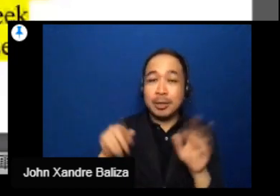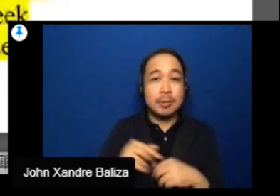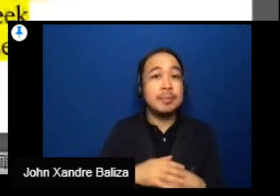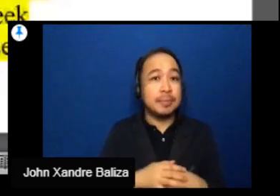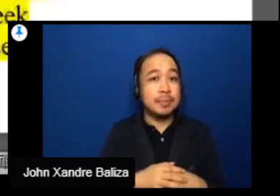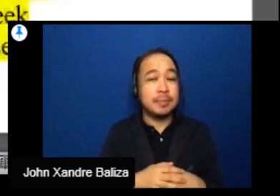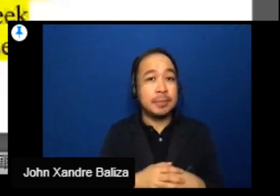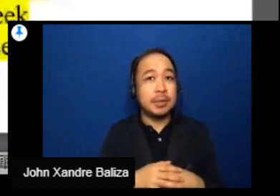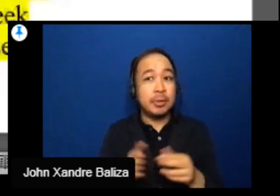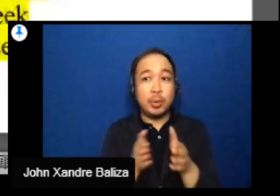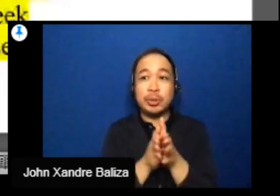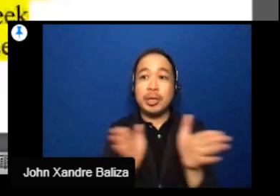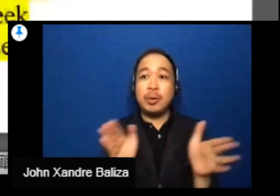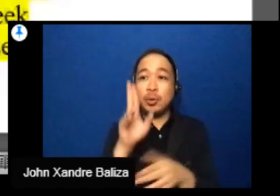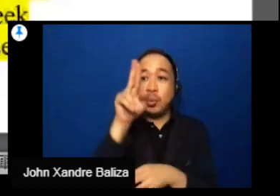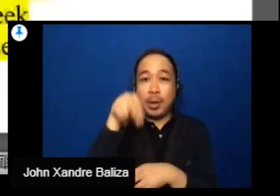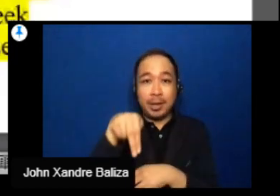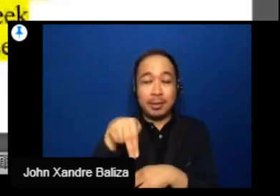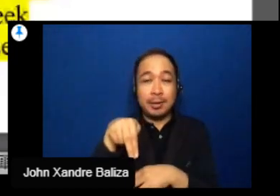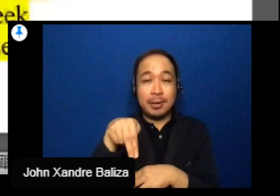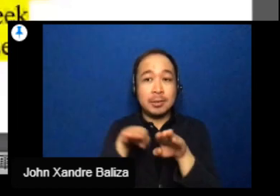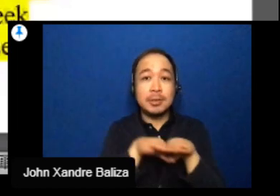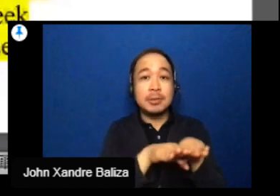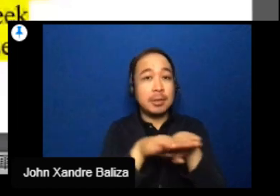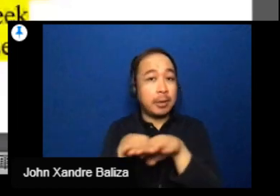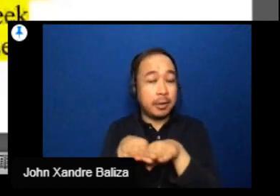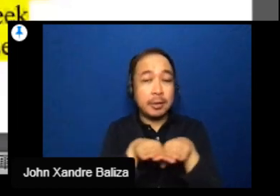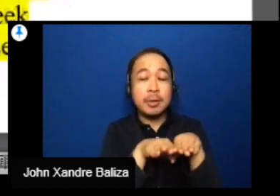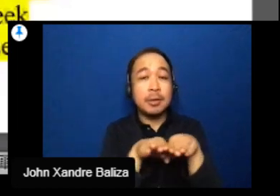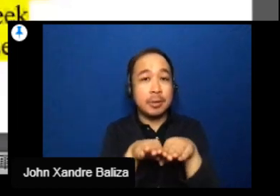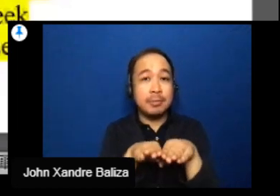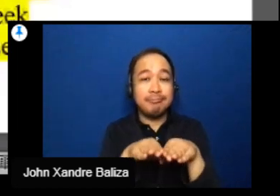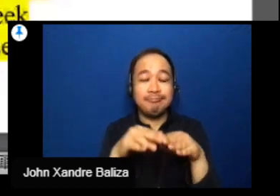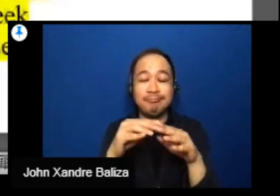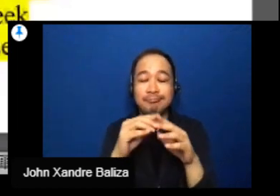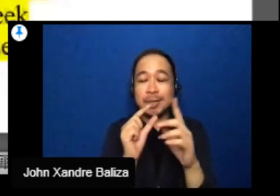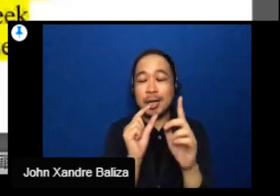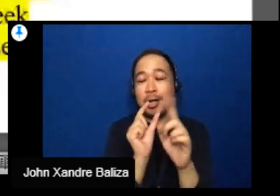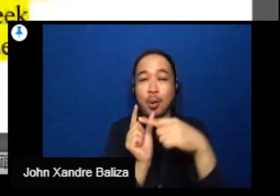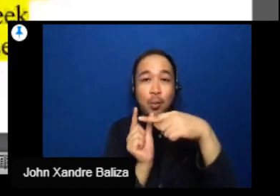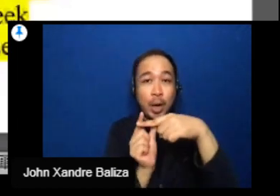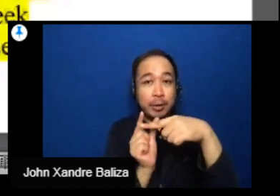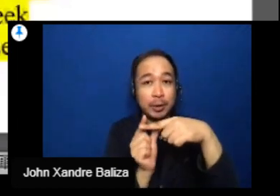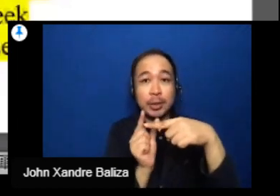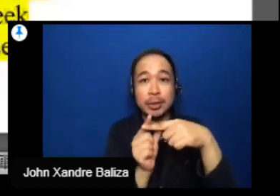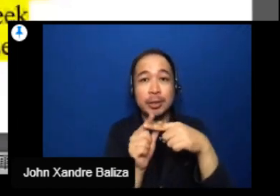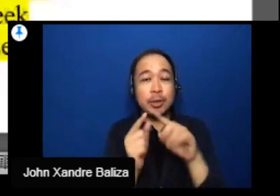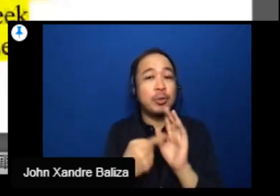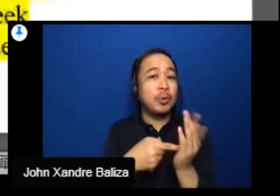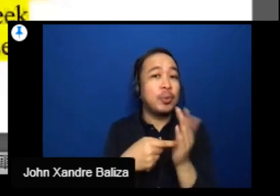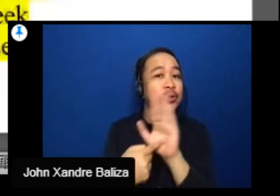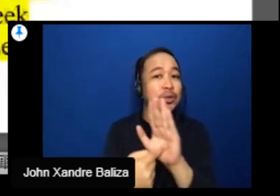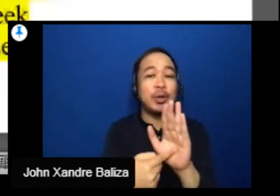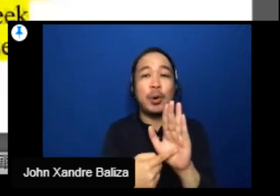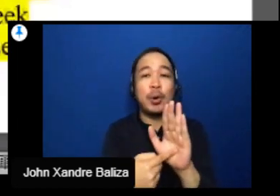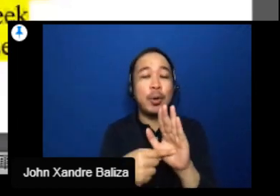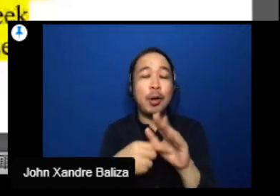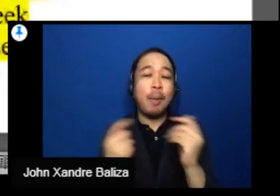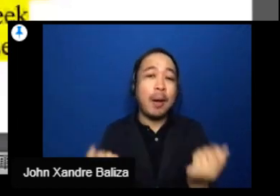京宣言和行动计划的时候，是一般是用北